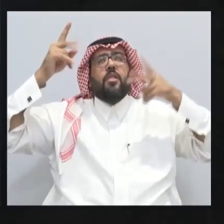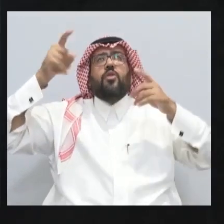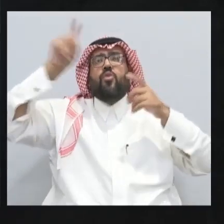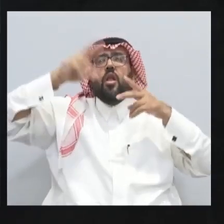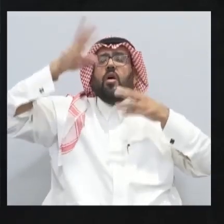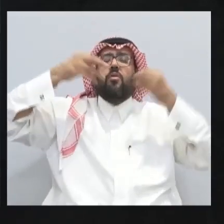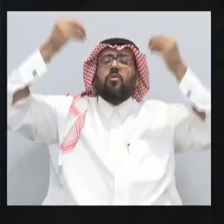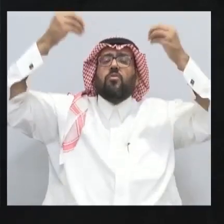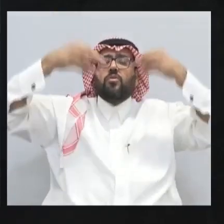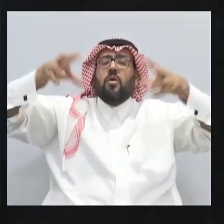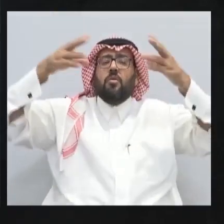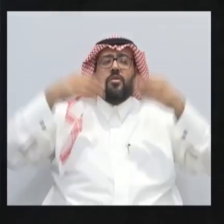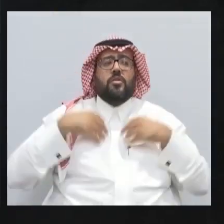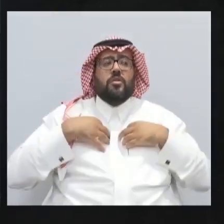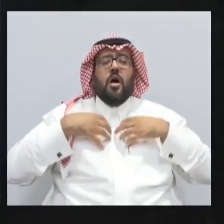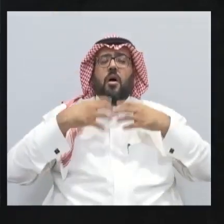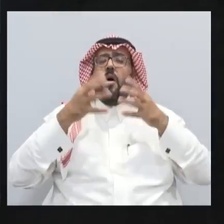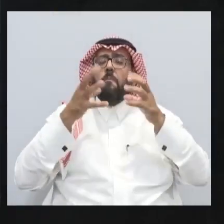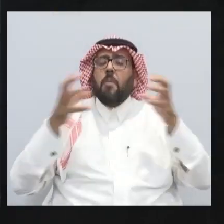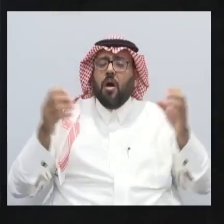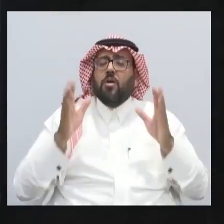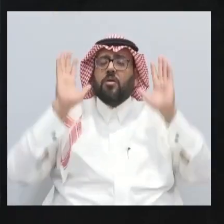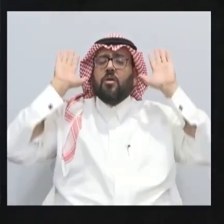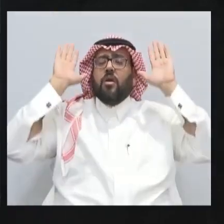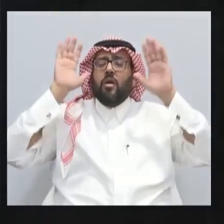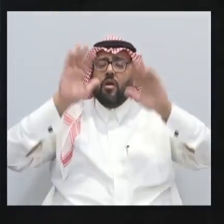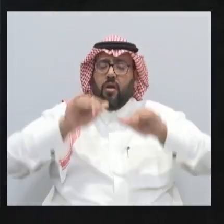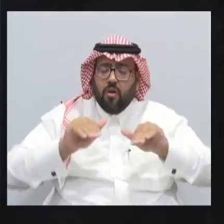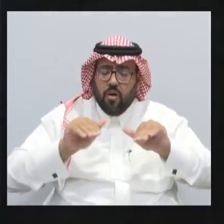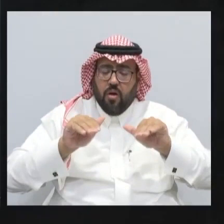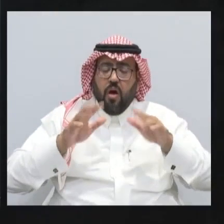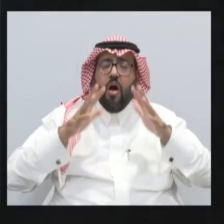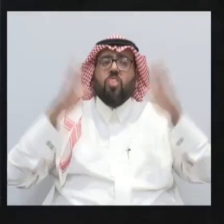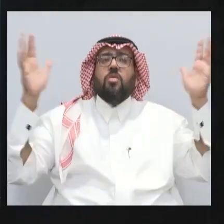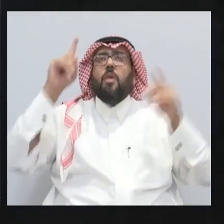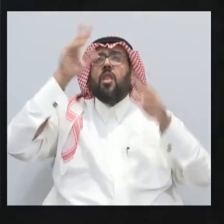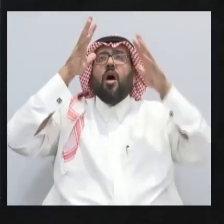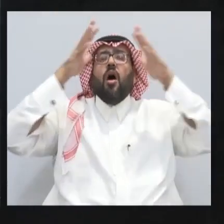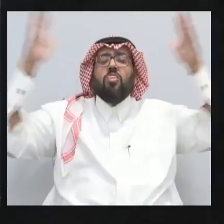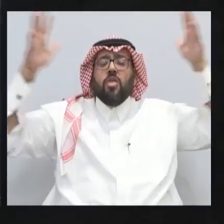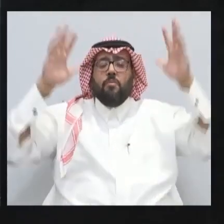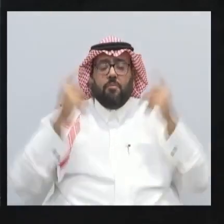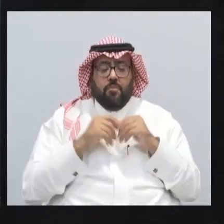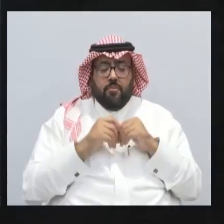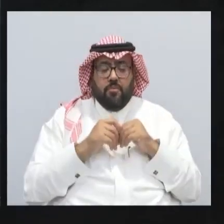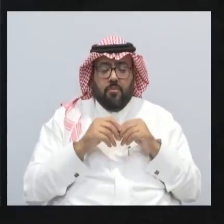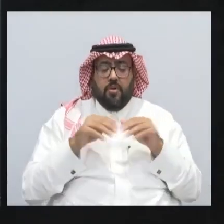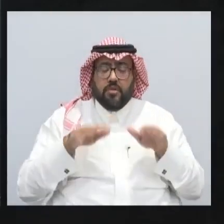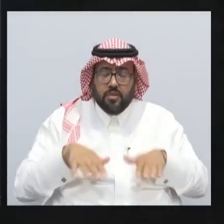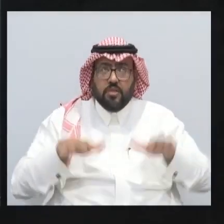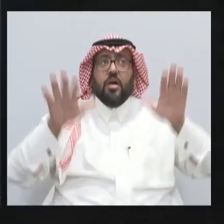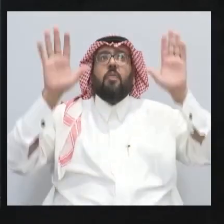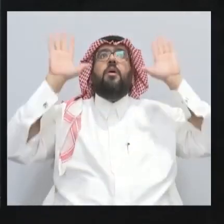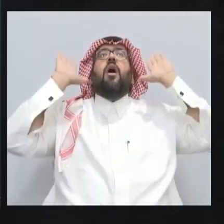فتبدا تدعو وتستشعر هذا المعنى في ركوعك تركع فتعظم الله ثم بعد الركوع ماذا تقول